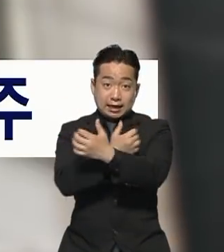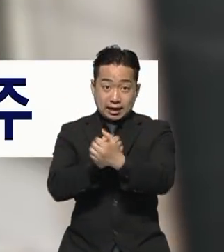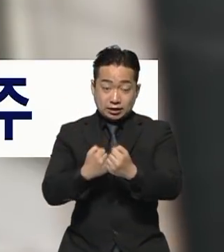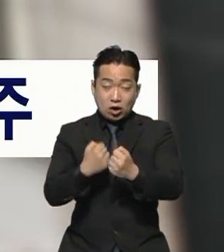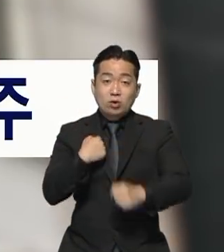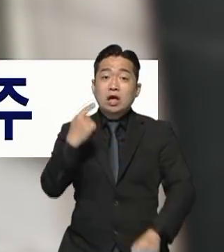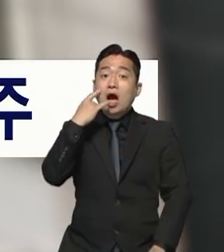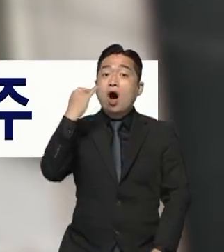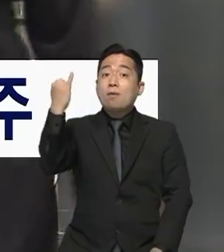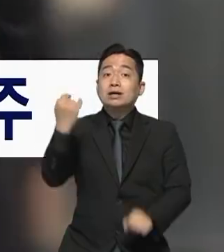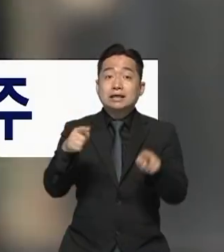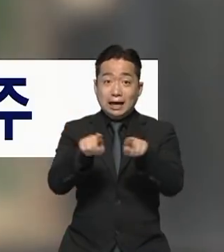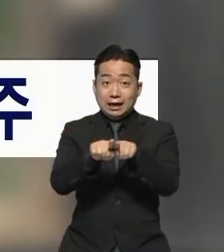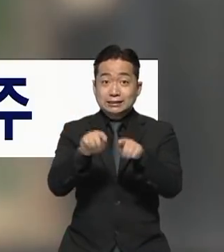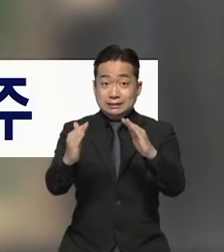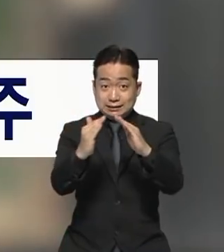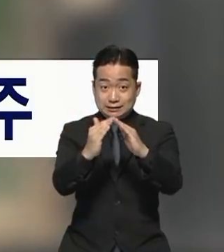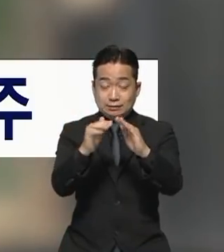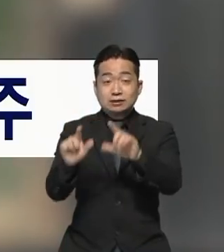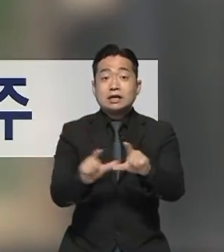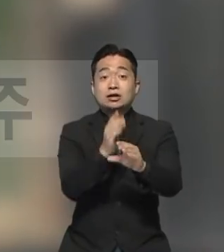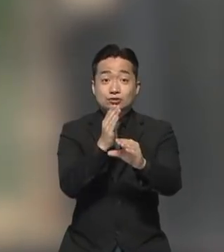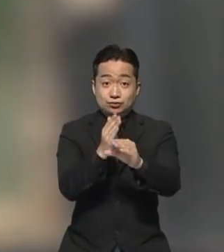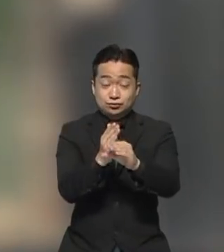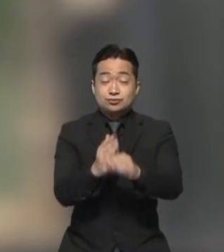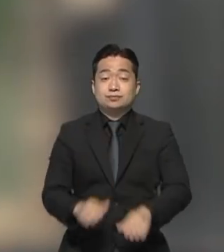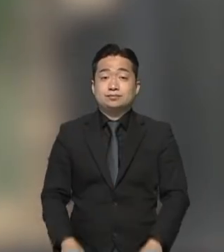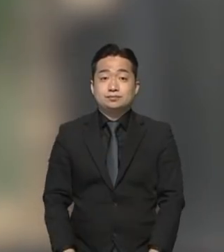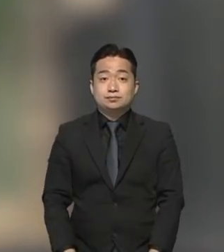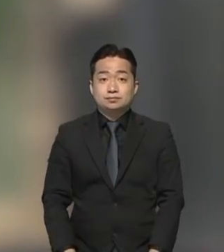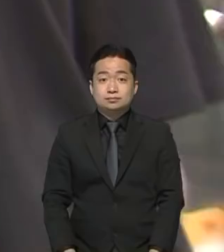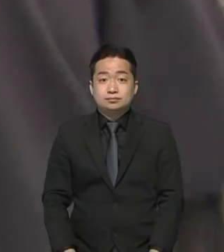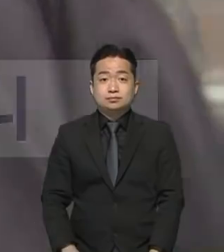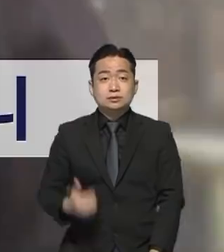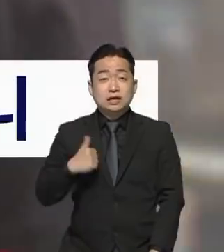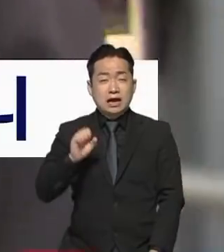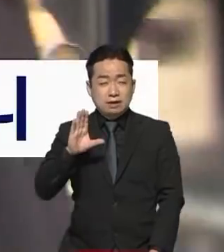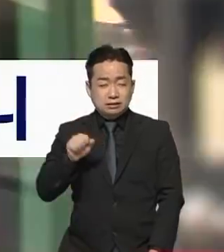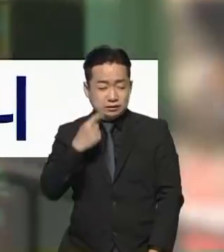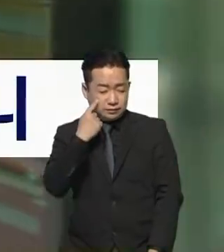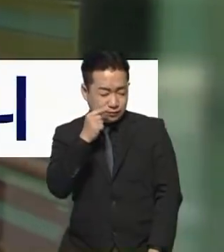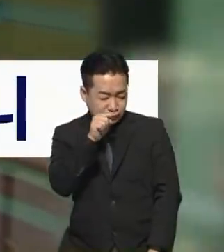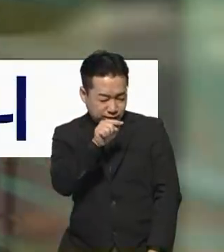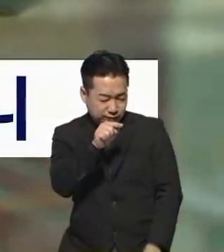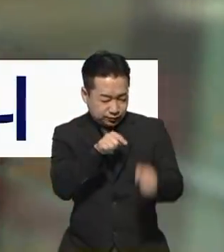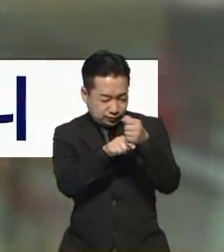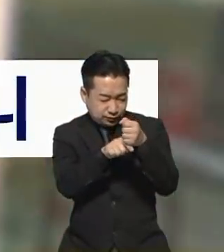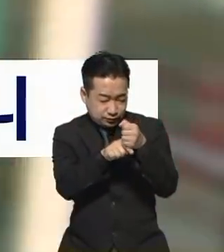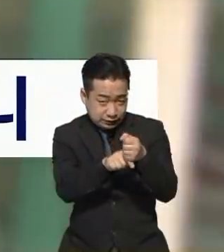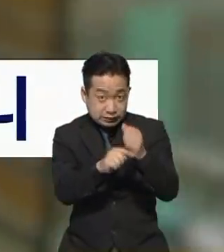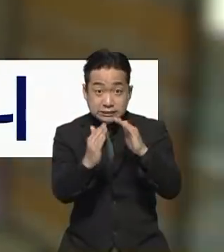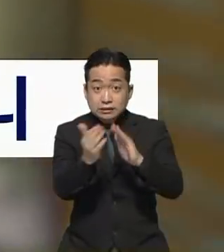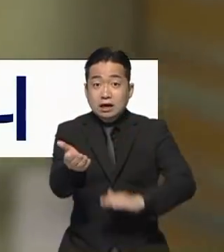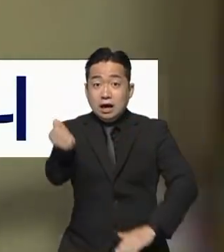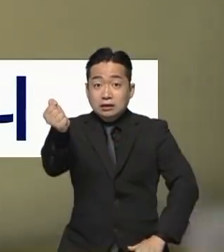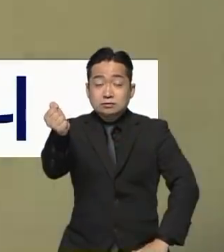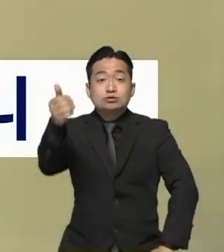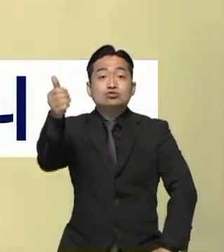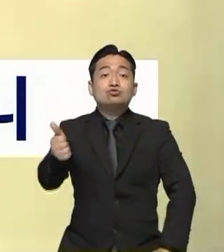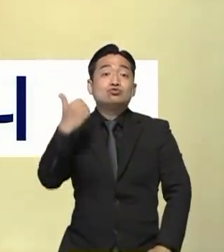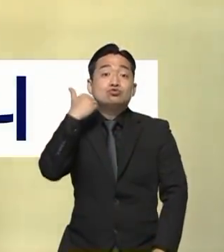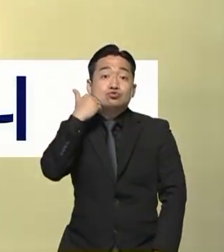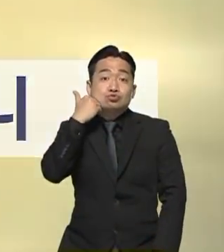자신의 어머니와 함께 이 빌라에서 살고 있습니다. 그런데 SBS 취재 결과 이 빌라의 집주인은 후보자의 모친인